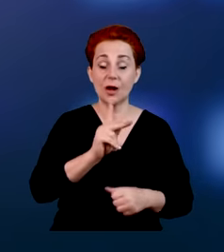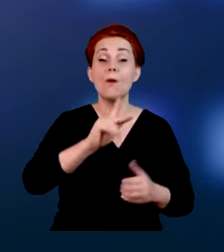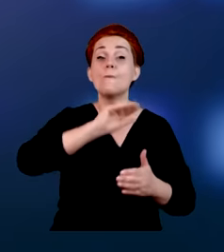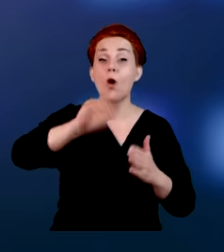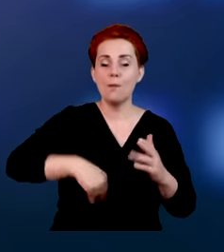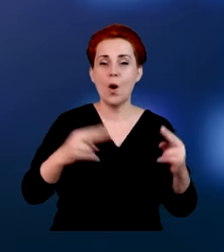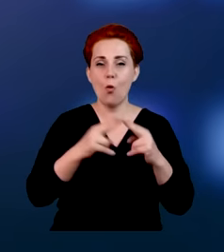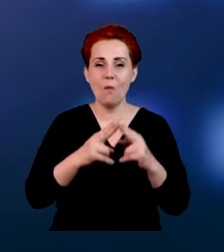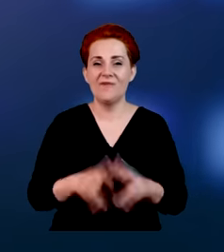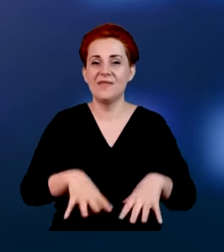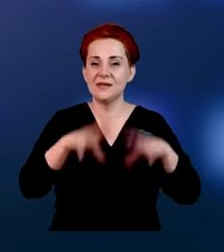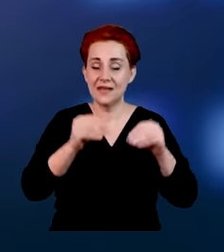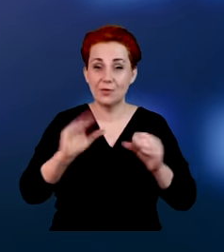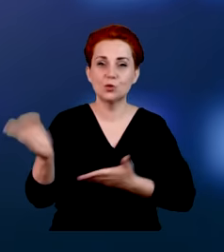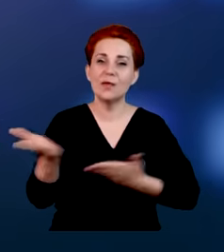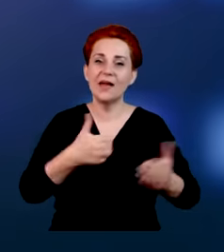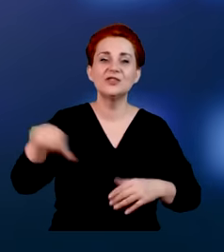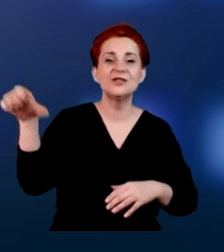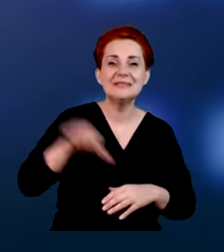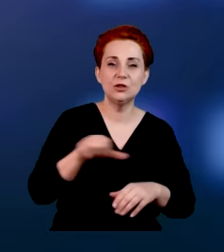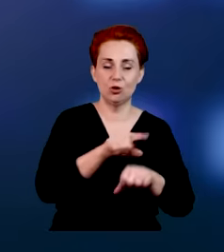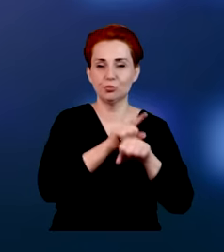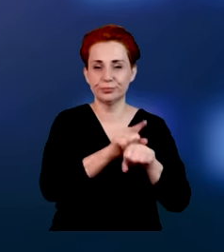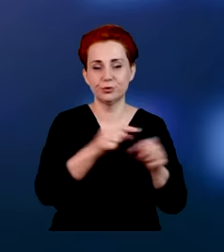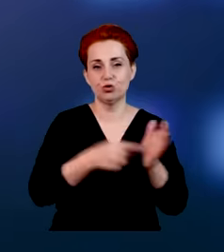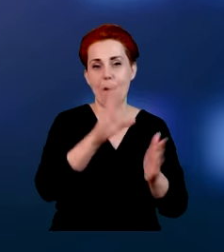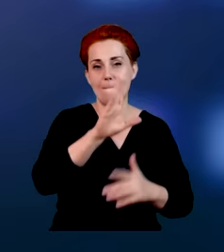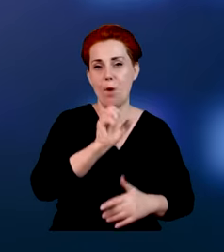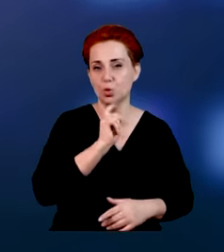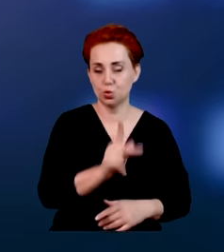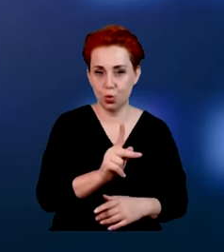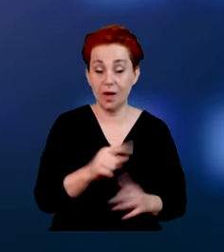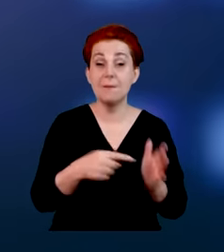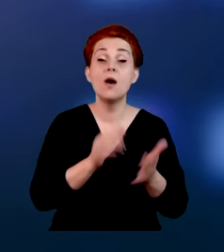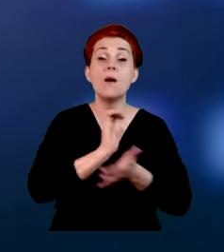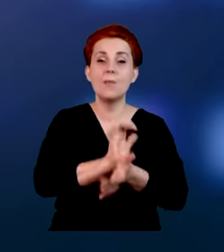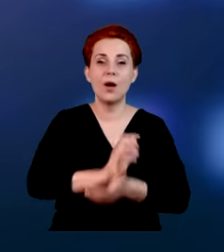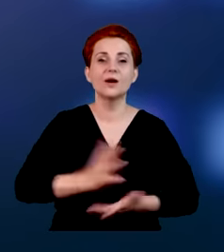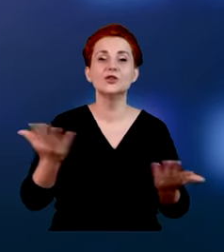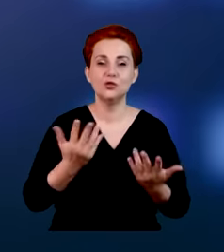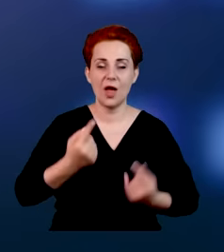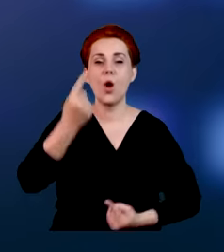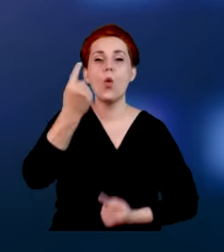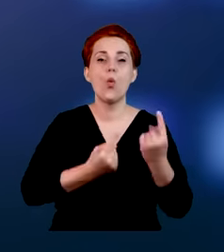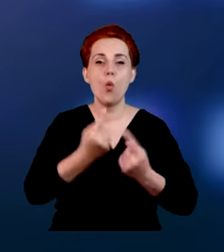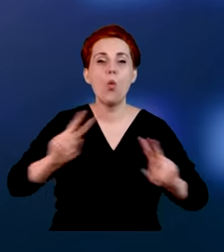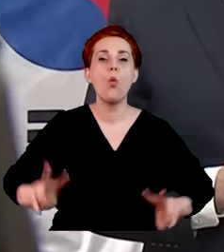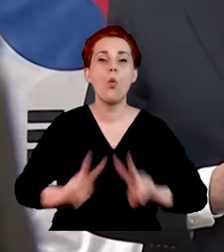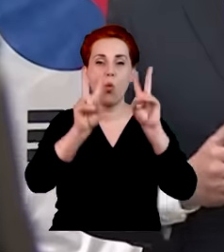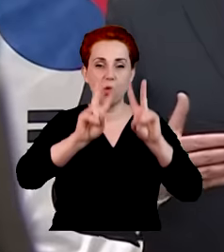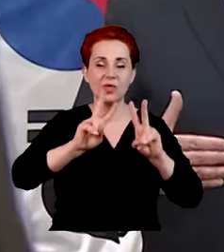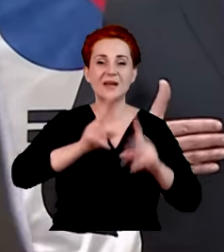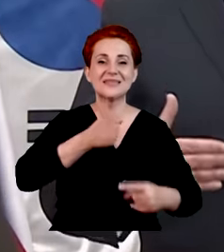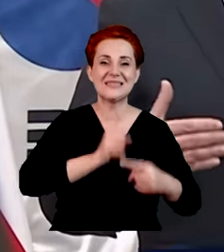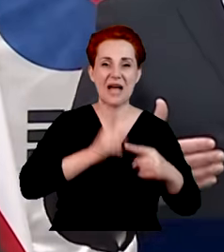dostawę tysiąca bojowych wozów Piechoty borsuk borsuki wyprodukuje chuta Stalowa Wola